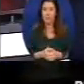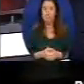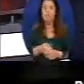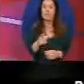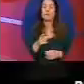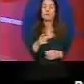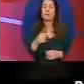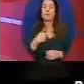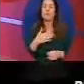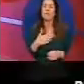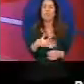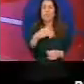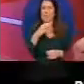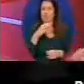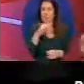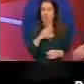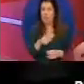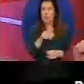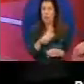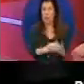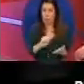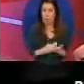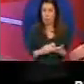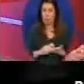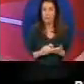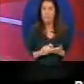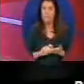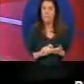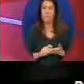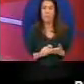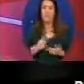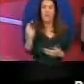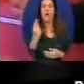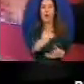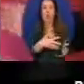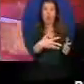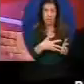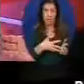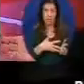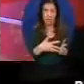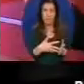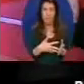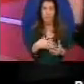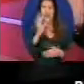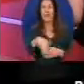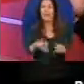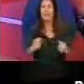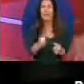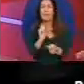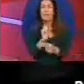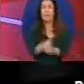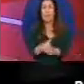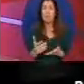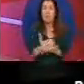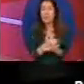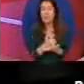לעניין את הצופים, אתה כותב שכל חוקר שיוסיפו, אפילו אם ישלמו לו משכורת של בנקאי,